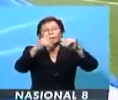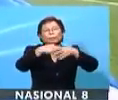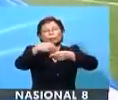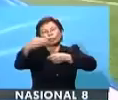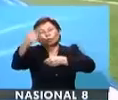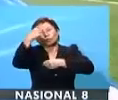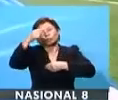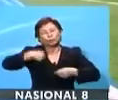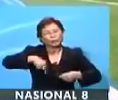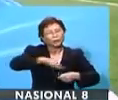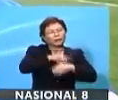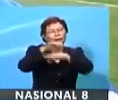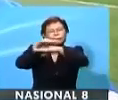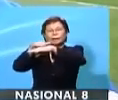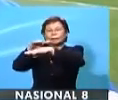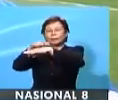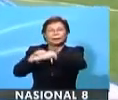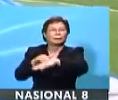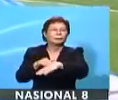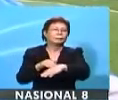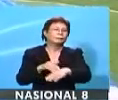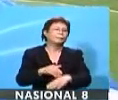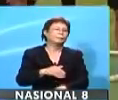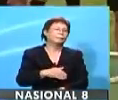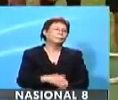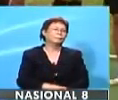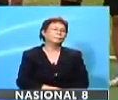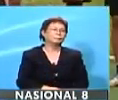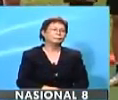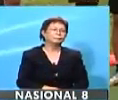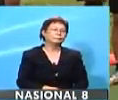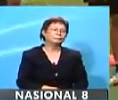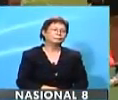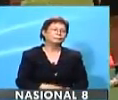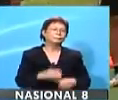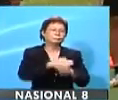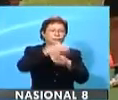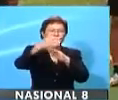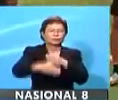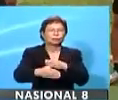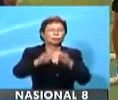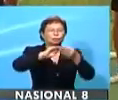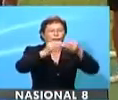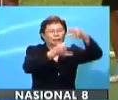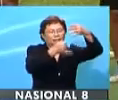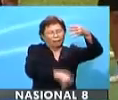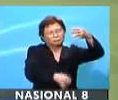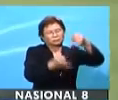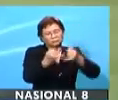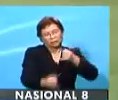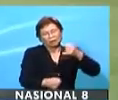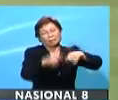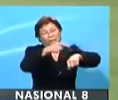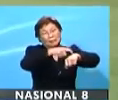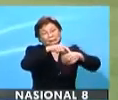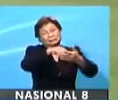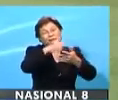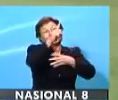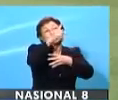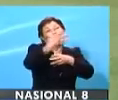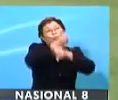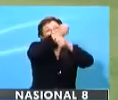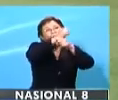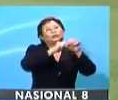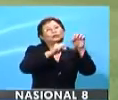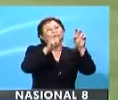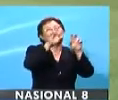kita panggil mereka juga kita mungkin insyaAllah. Menamatkan saingan di tangga tercorot Liga musim ini dengan hanya 1 kemenangan,